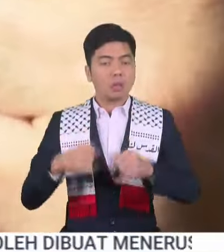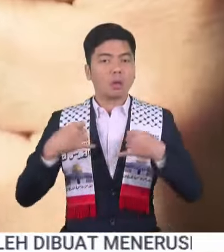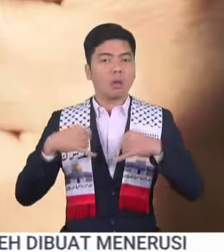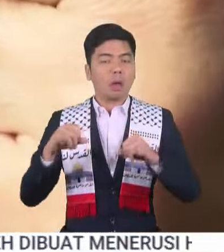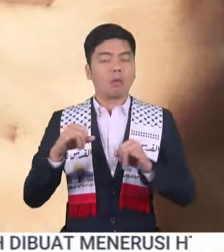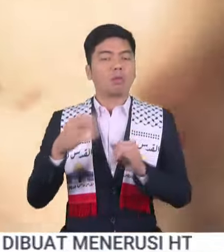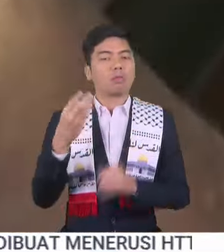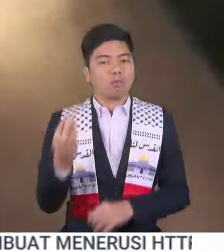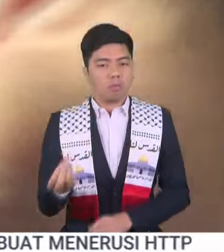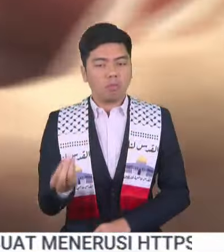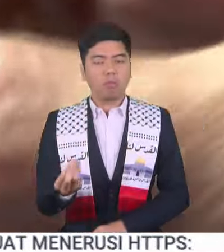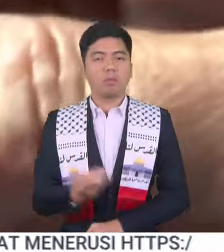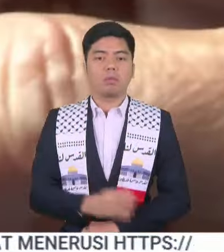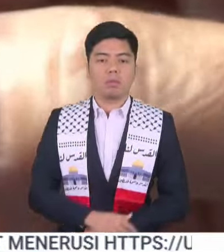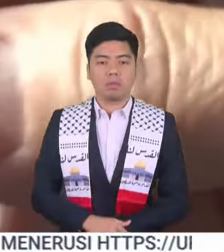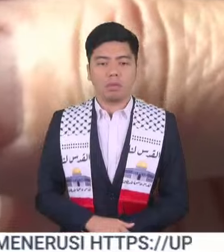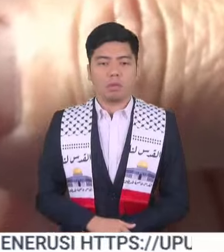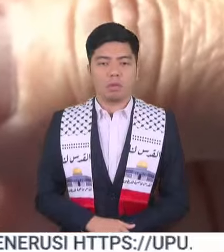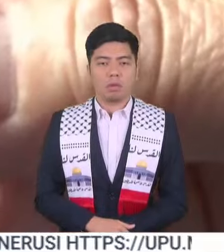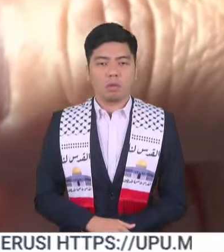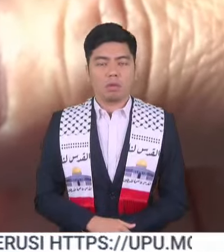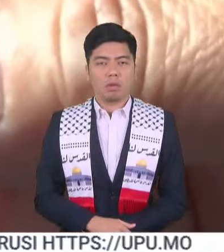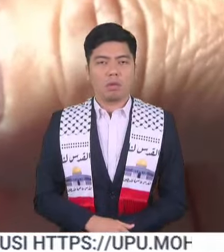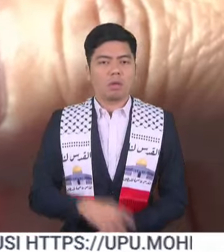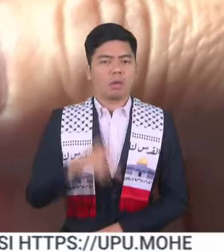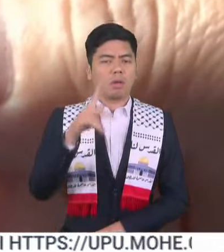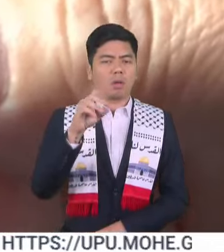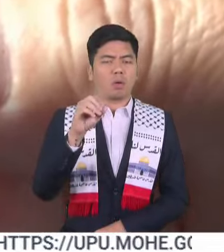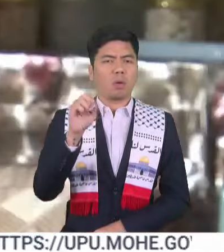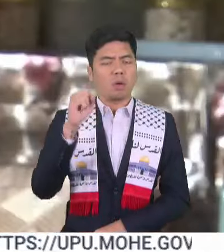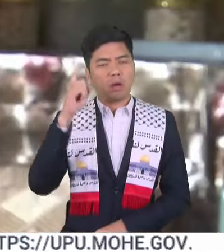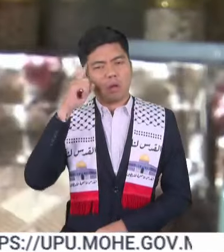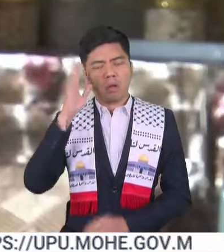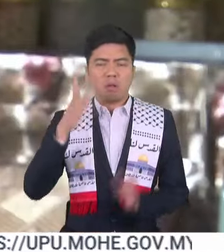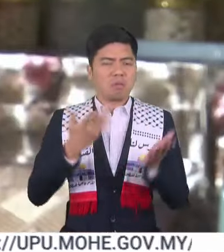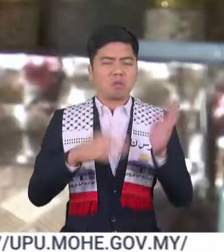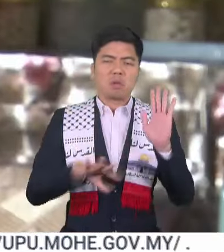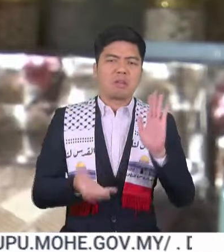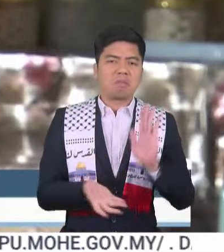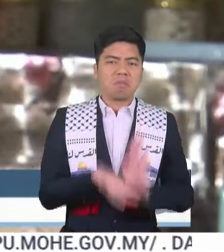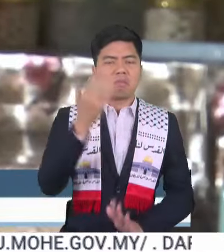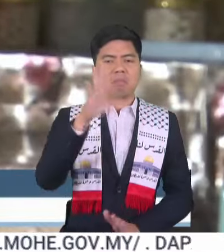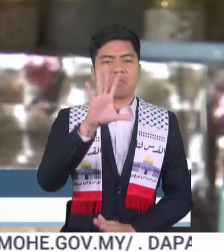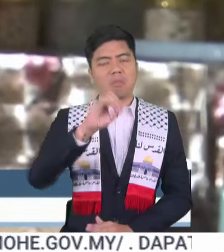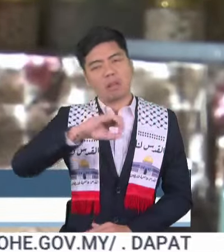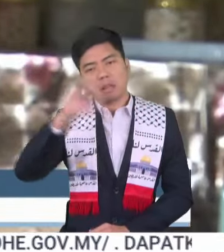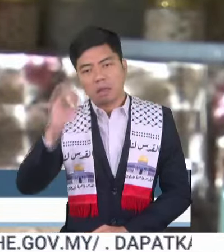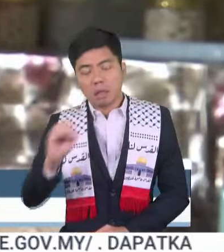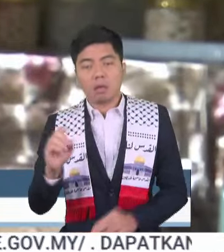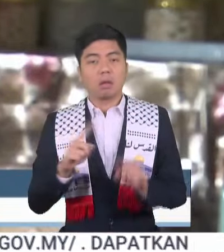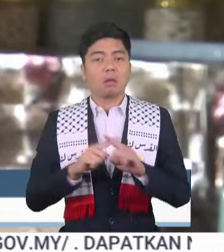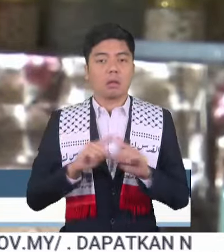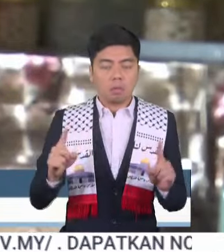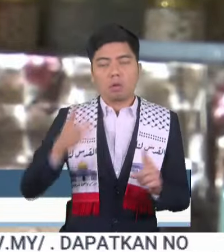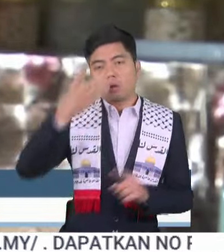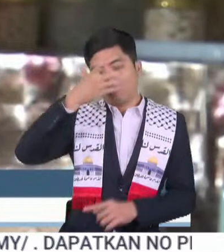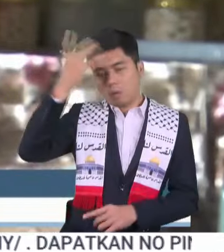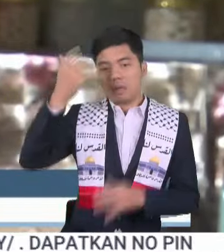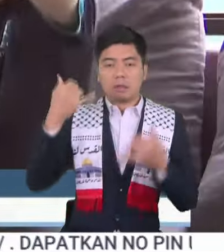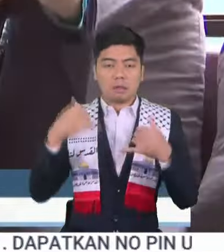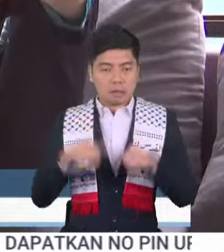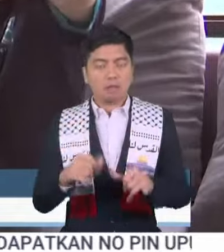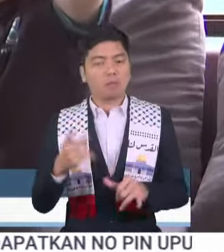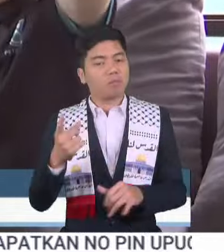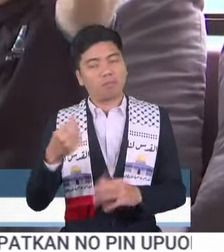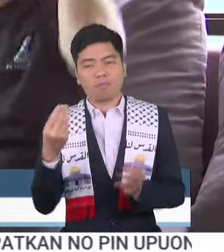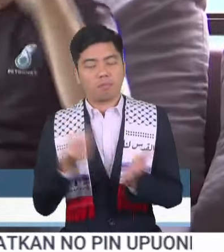asal. Kami barang kosnya tu lebihlah dalam 50% macam ya lah. Tapi songkok kami tu masih maintain harga macam tu